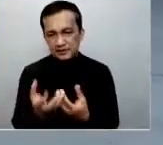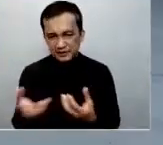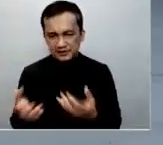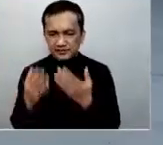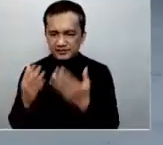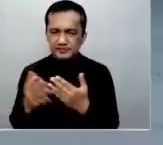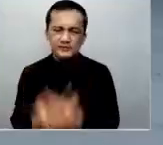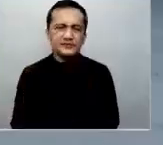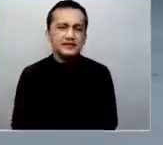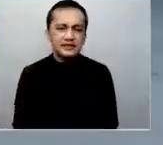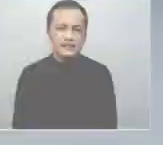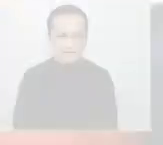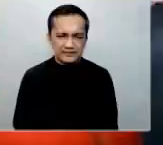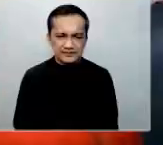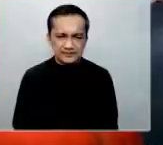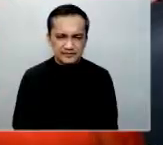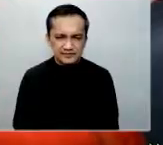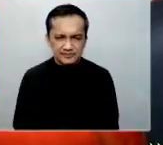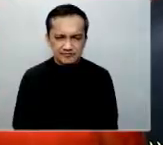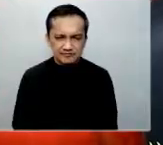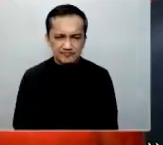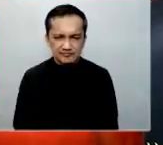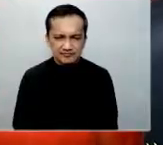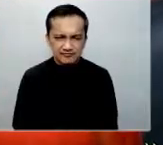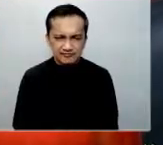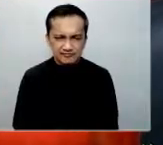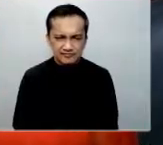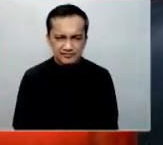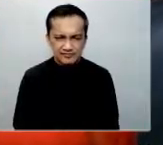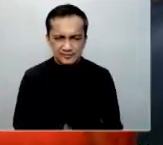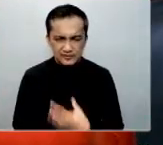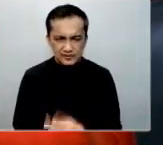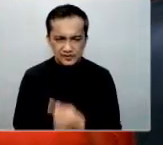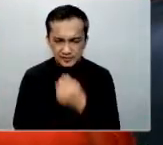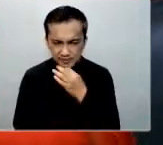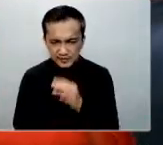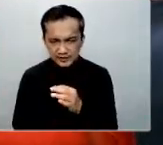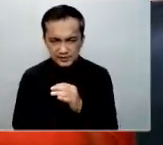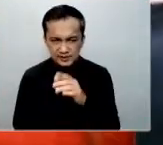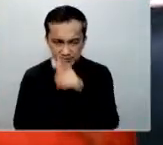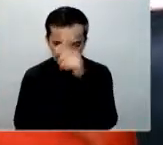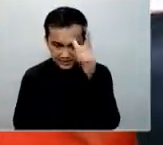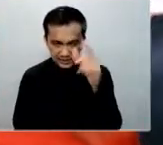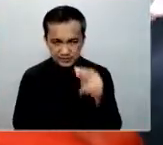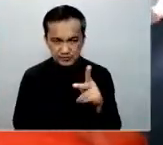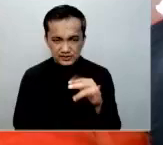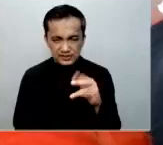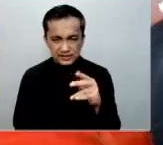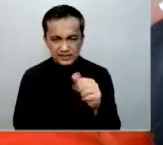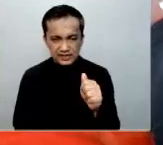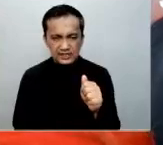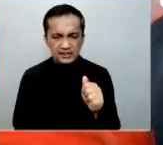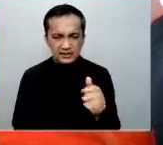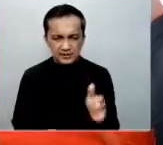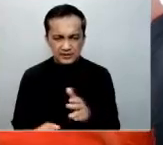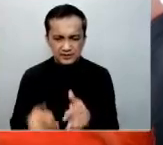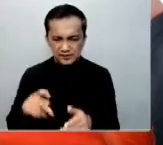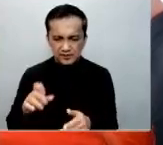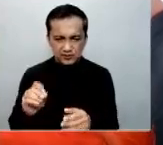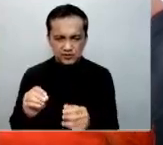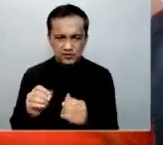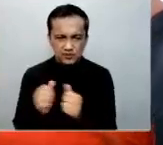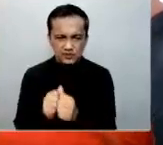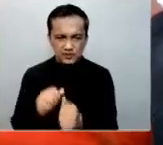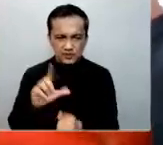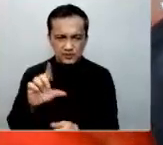salamat. Thank you. At Renan. Pero gusto ko rin ito. Oo nga, ang paborito ko na yung black kutsinta, tsaka yung puto with leche,